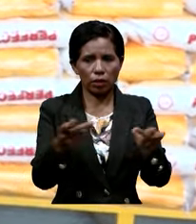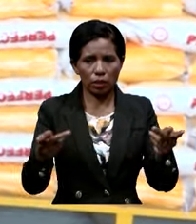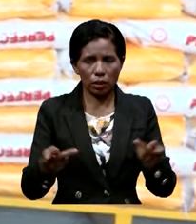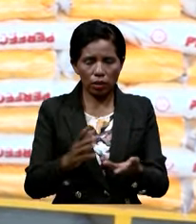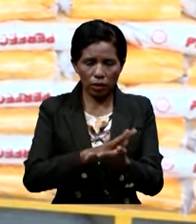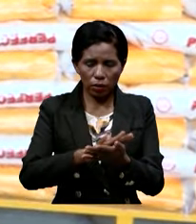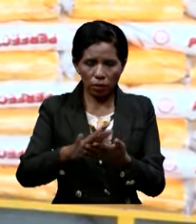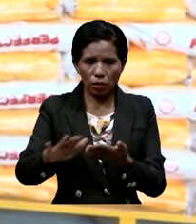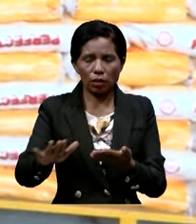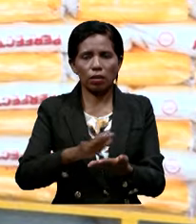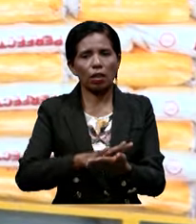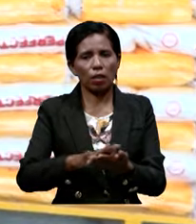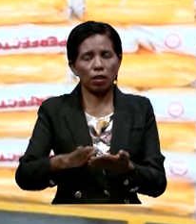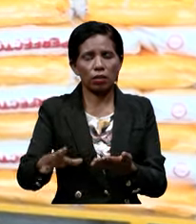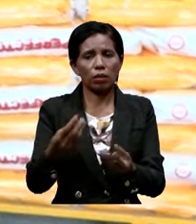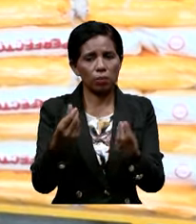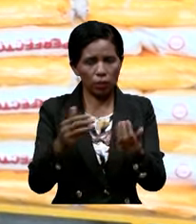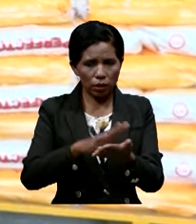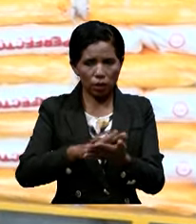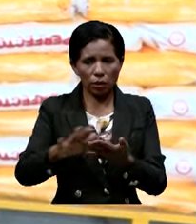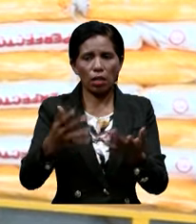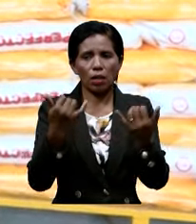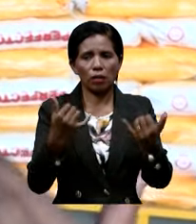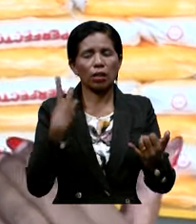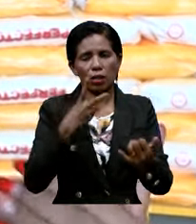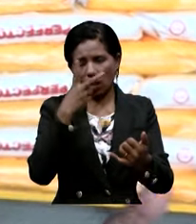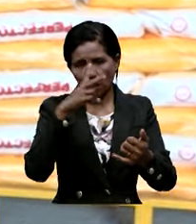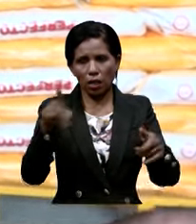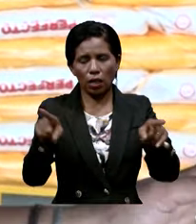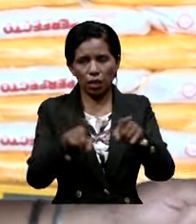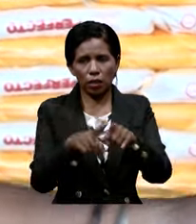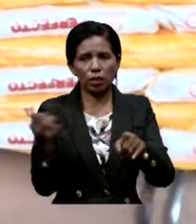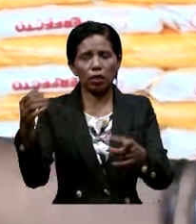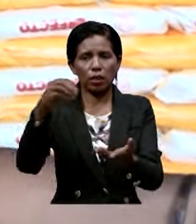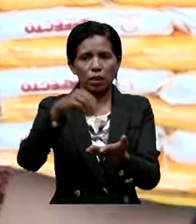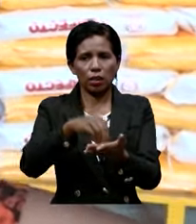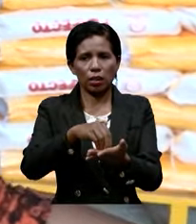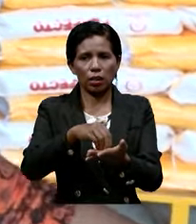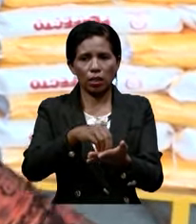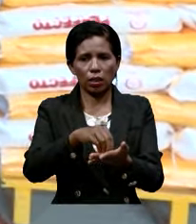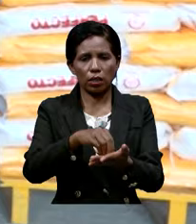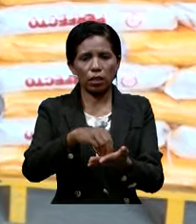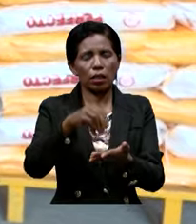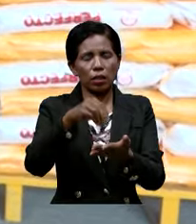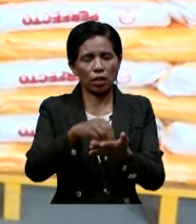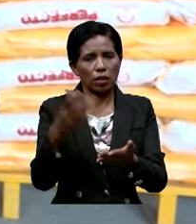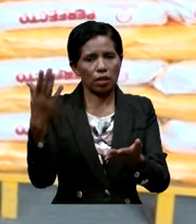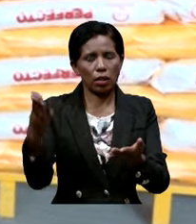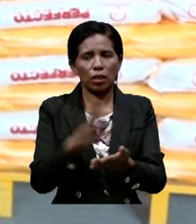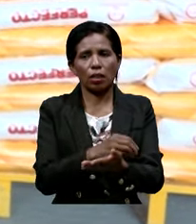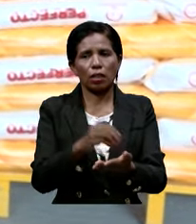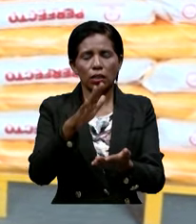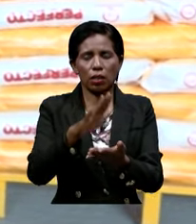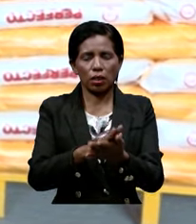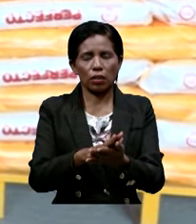hotu semente. Sira tem que tau. Tamba agora dau kita hare hane sang oin ser tau sira garante palek na bem ser tau. Palek ne rabat